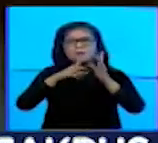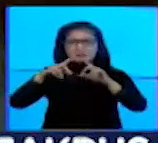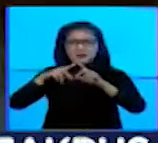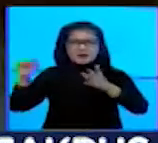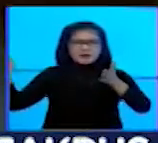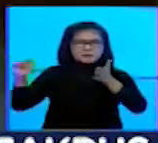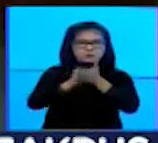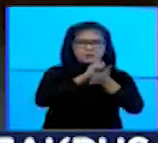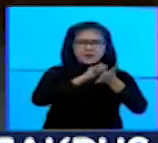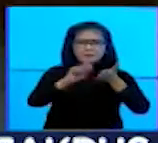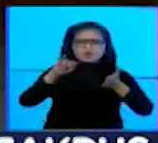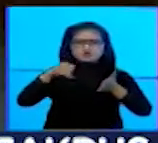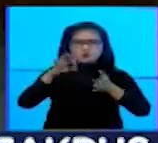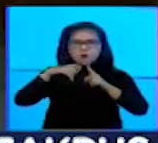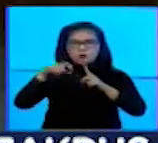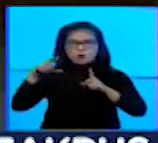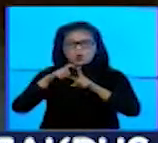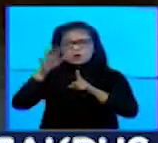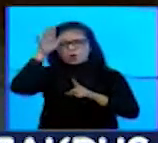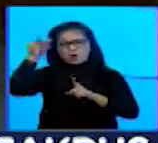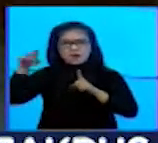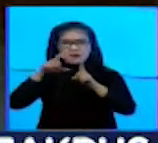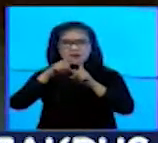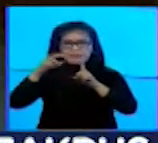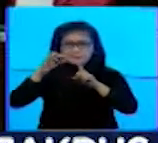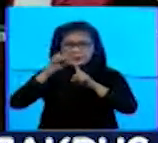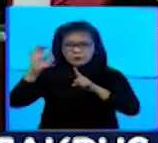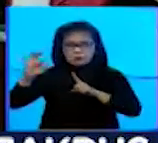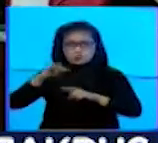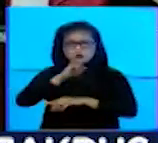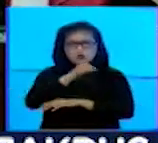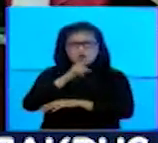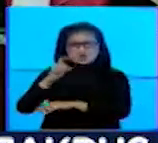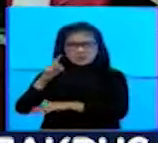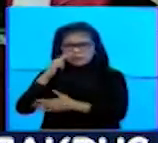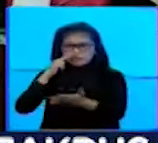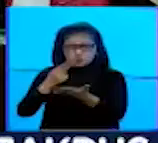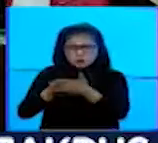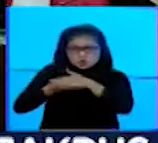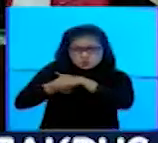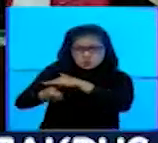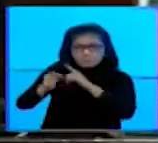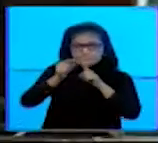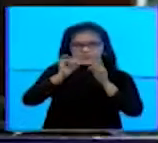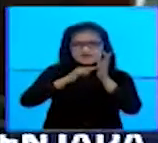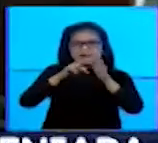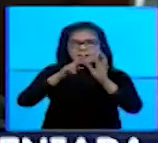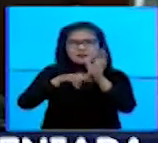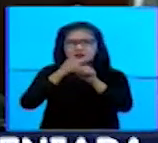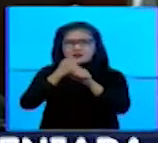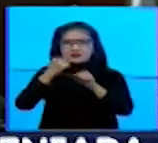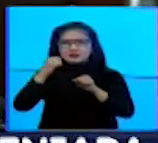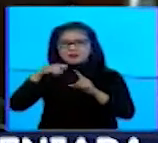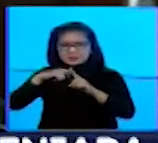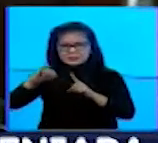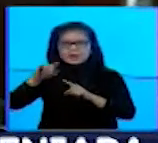dari daftar pencarian orang Djoko Tjandra terbukti memberi suap kepada jaksa pinangki sirna bawah Sari 500.000 dolar